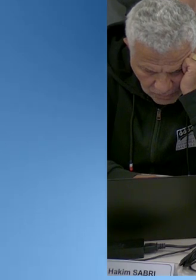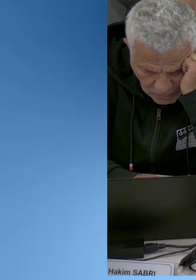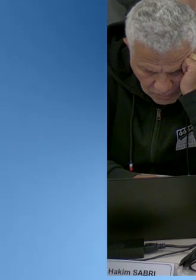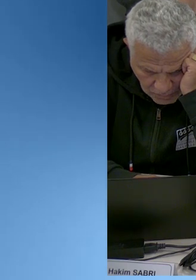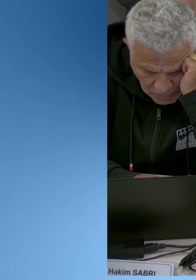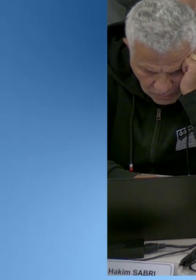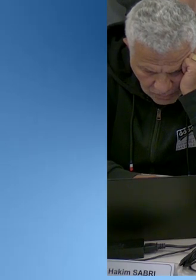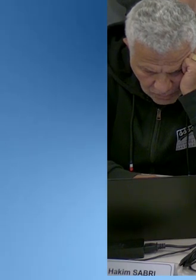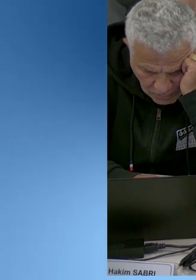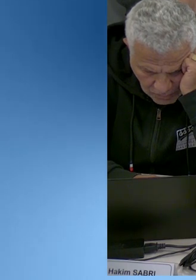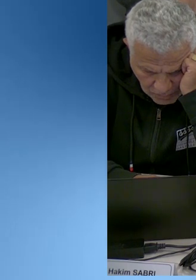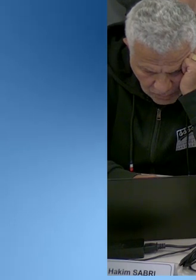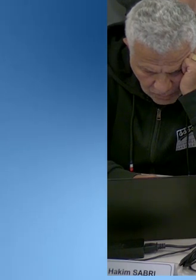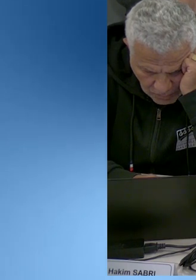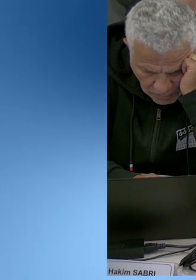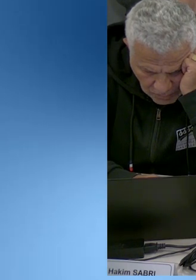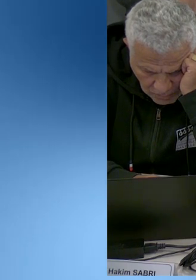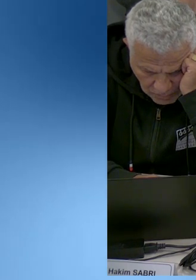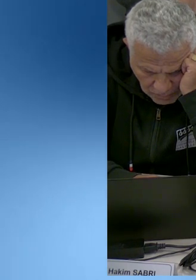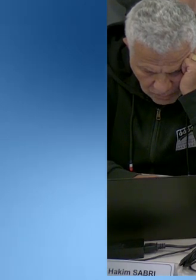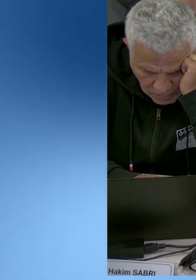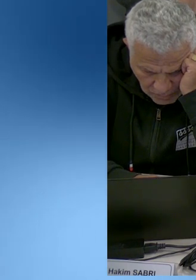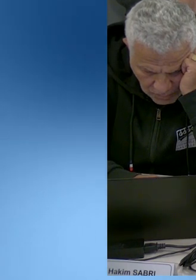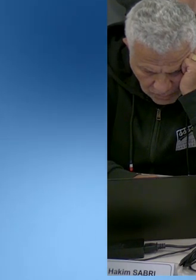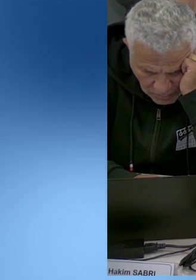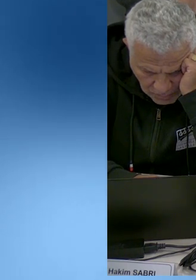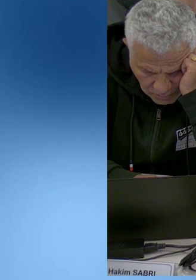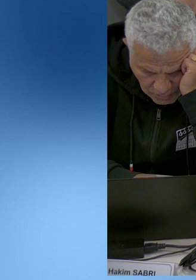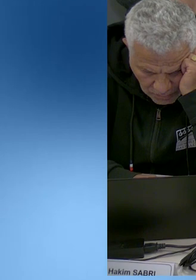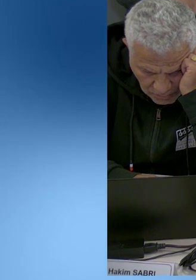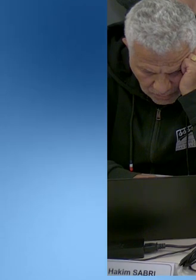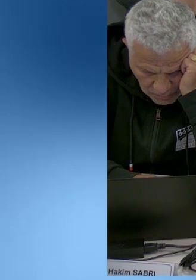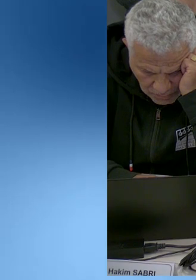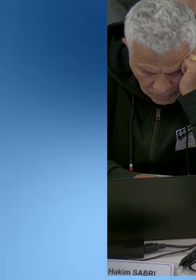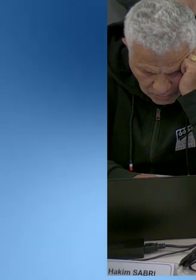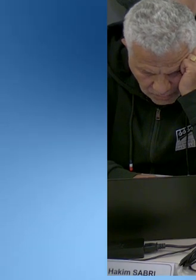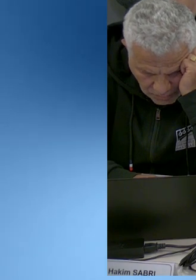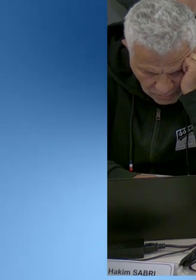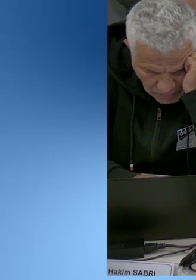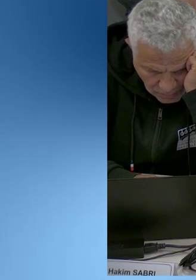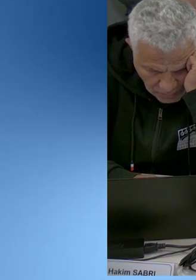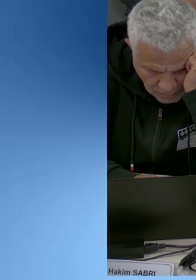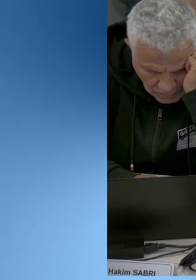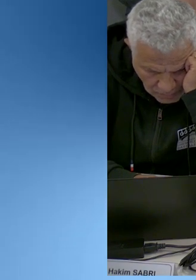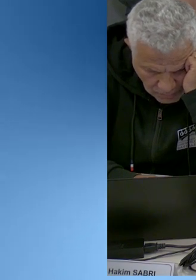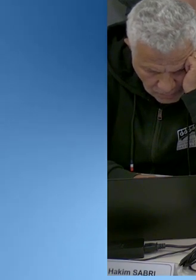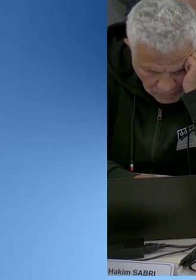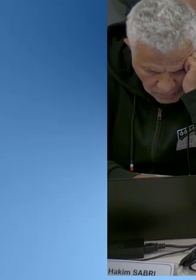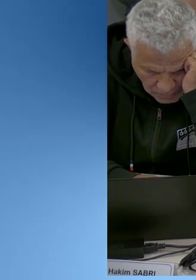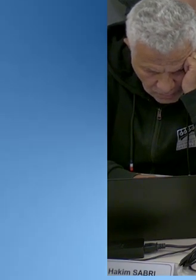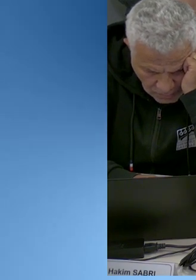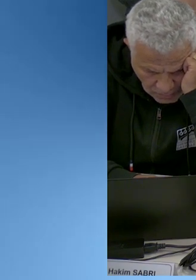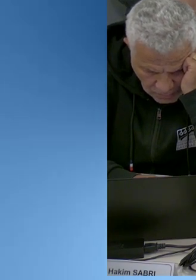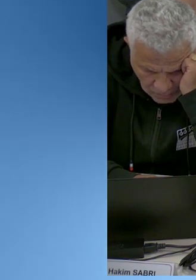de fait de dire que l'ancienneté n'était pas prise en compte si l'ancienneté est bien prise en compte puisque j'avais moi-même fait cette grille avec l'ensemble des services où l'ancienneté effectivement est